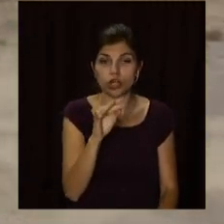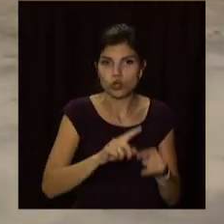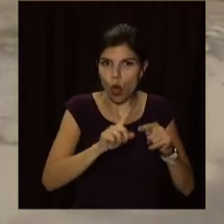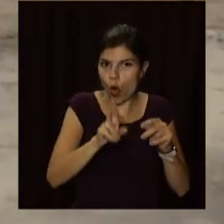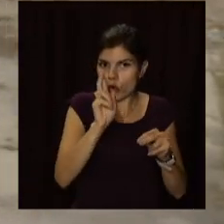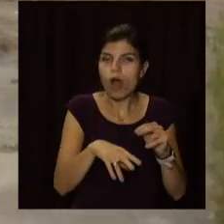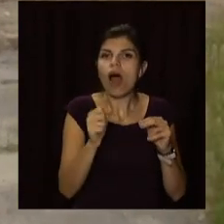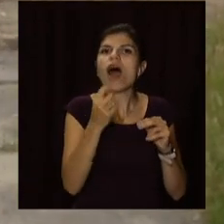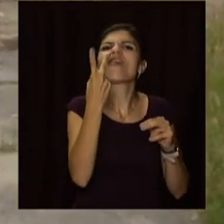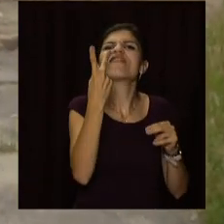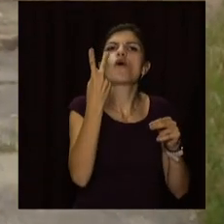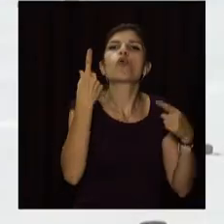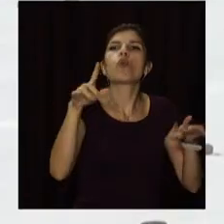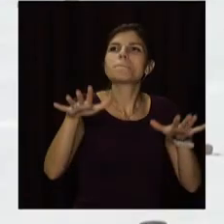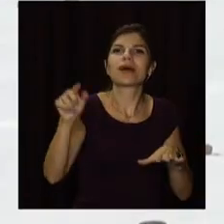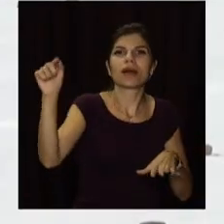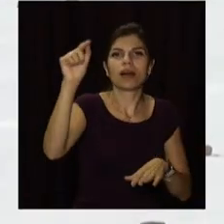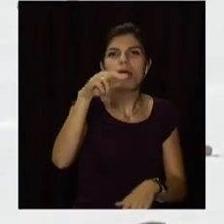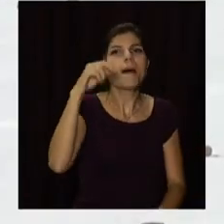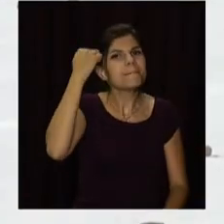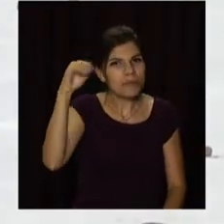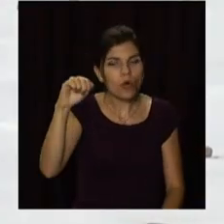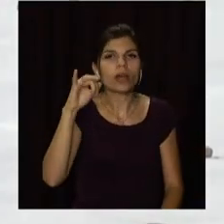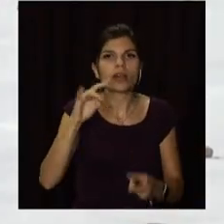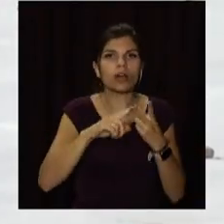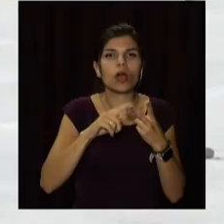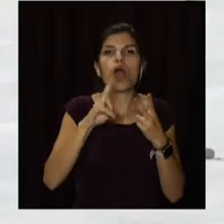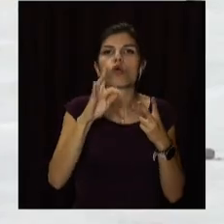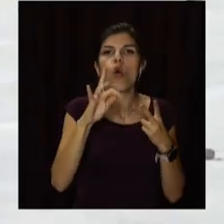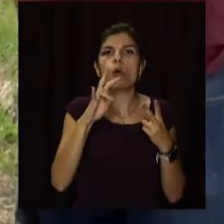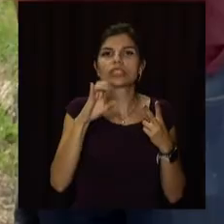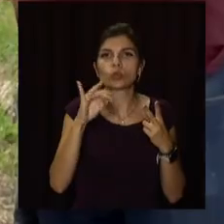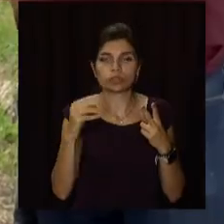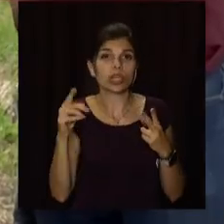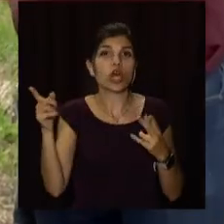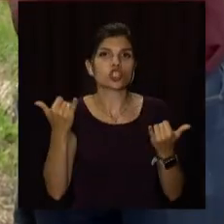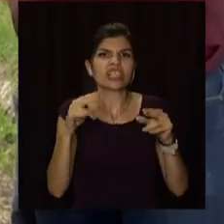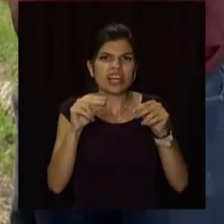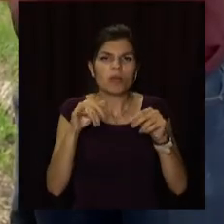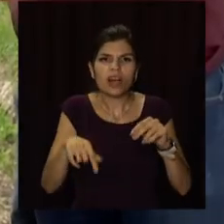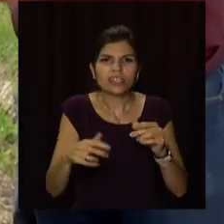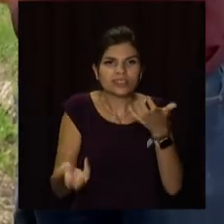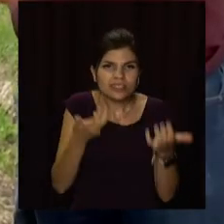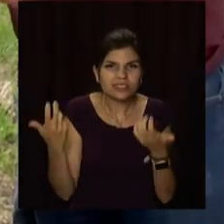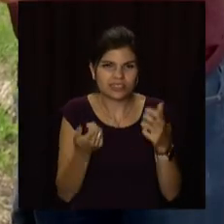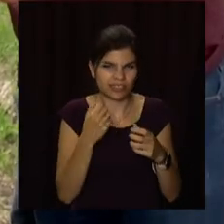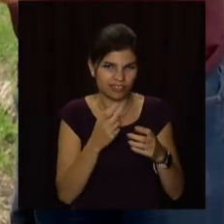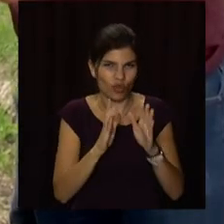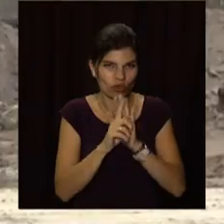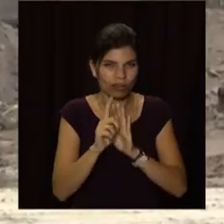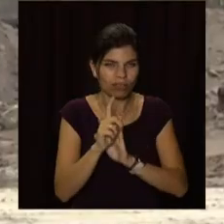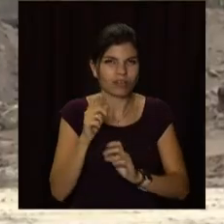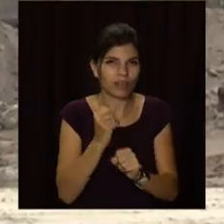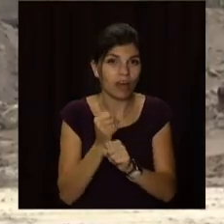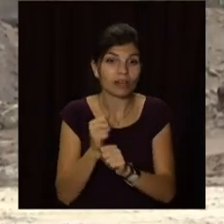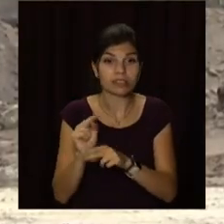На двох інших спортивних об'єктах по проспекту Перемоги і проспекту Конституції зараз ведуть земляні та дренажні роботи. Усі